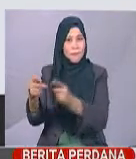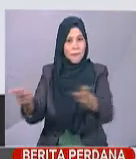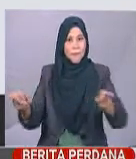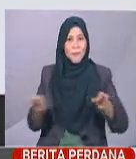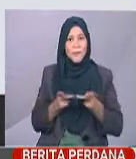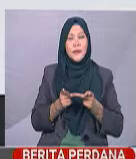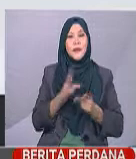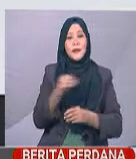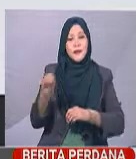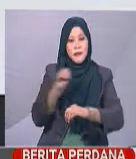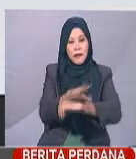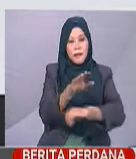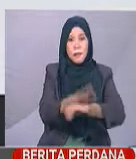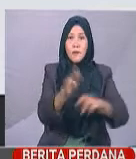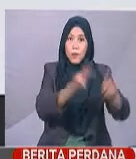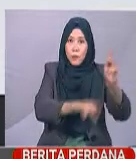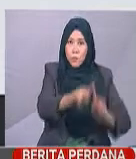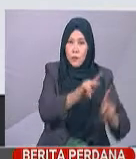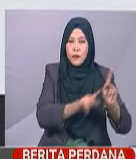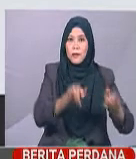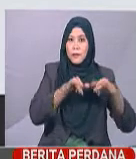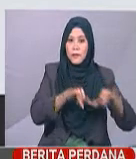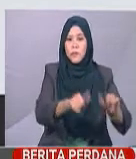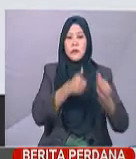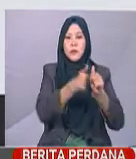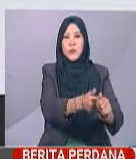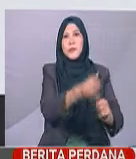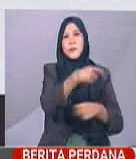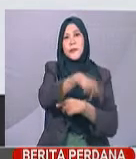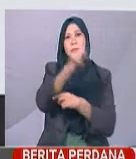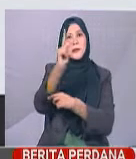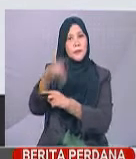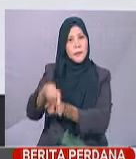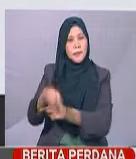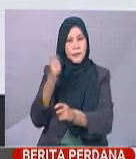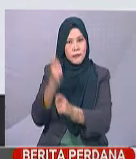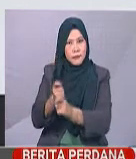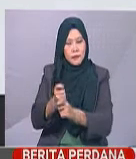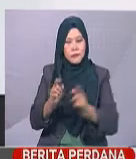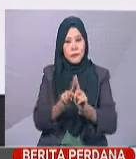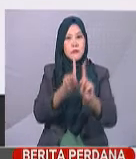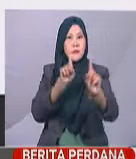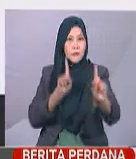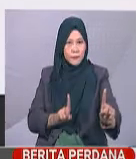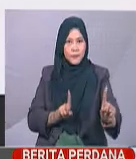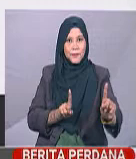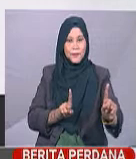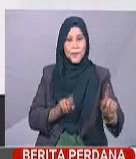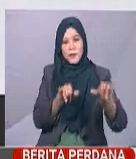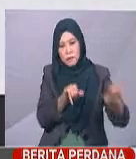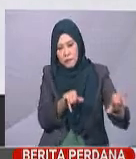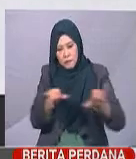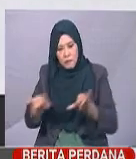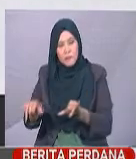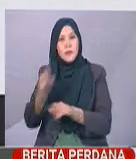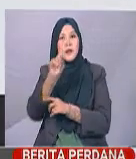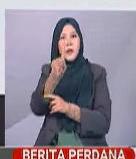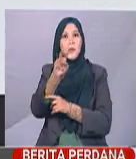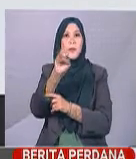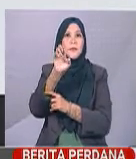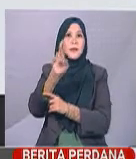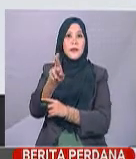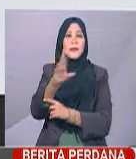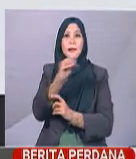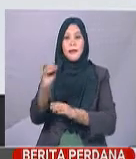beliau menasihatkan penduduk di telupid agar terus mematuhi piketty serta mengekalkan jarak sosial sekurang-kurangnya satu meter